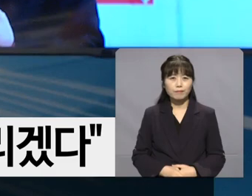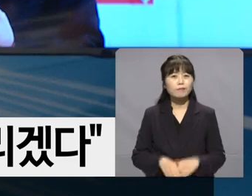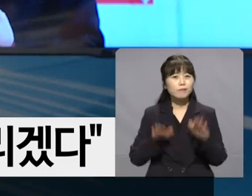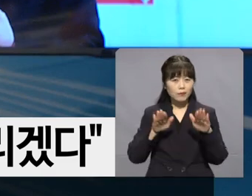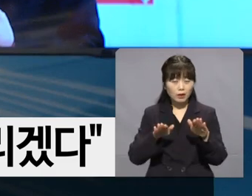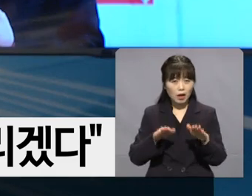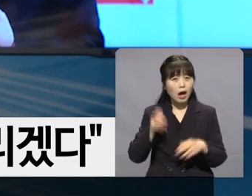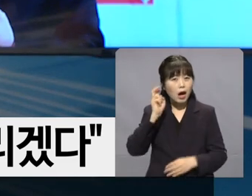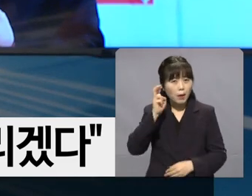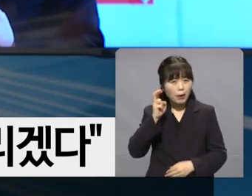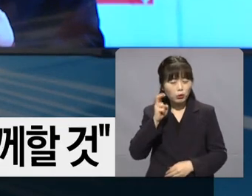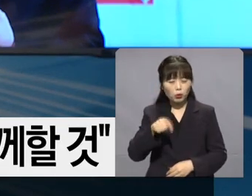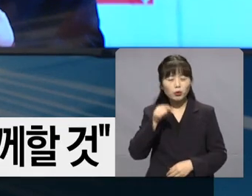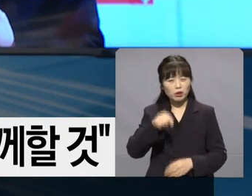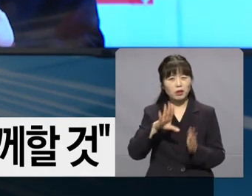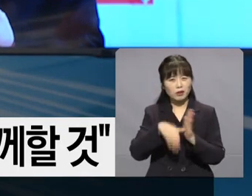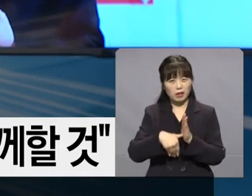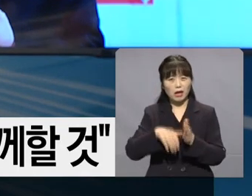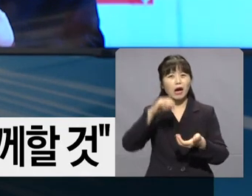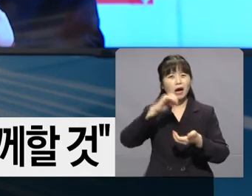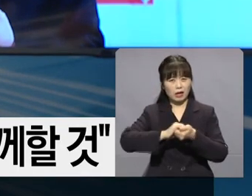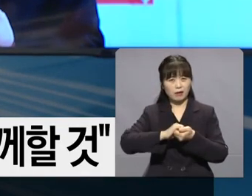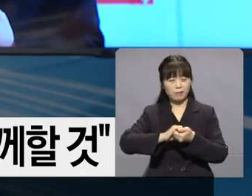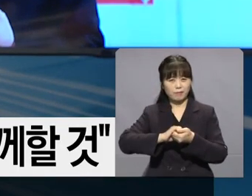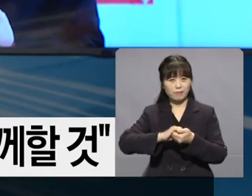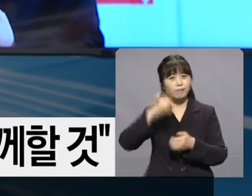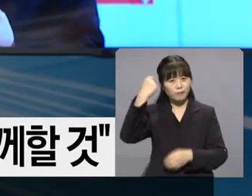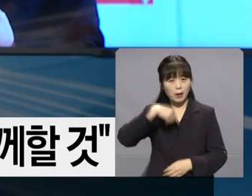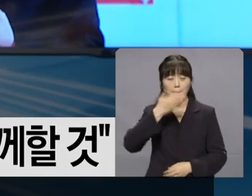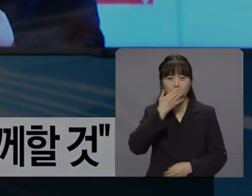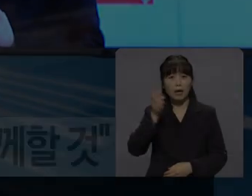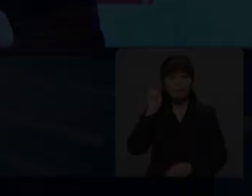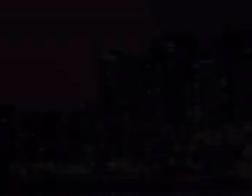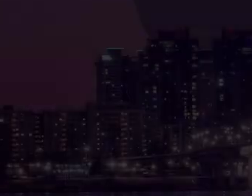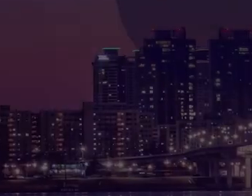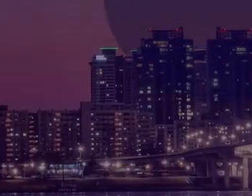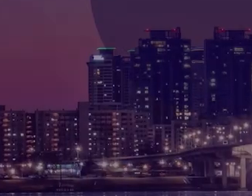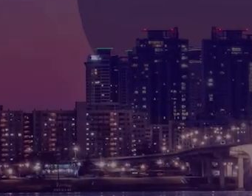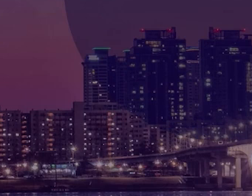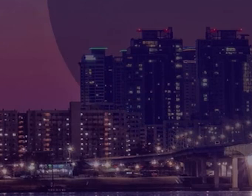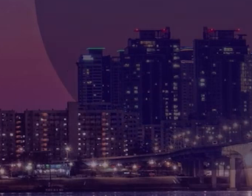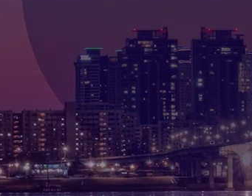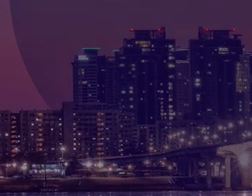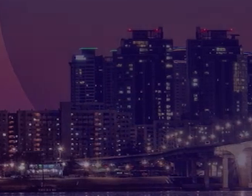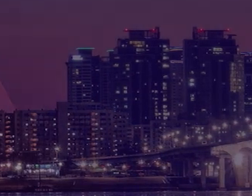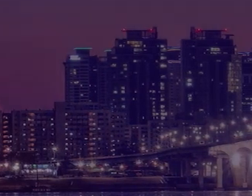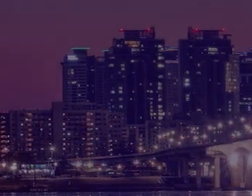그런 부분에서 약간 좀 한계점을 느낀 부분도 없지 않아 있을 것이다 이렇게 생각을 합니다